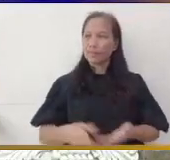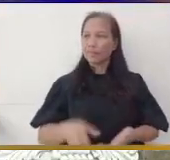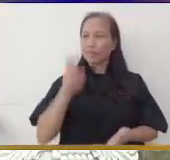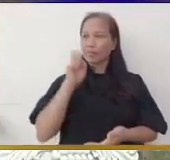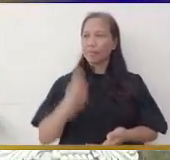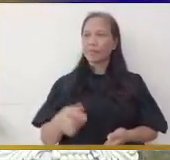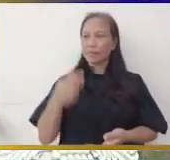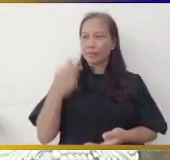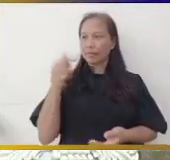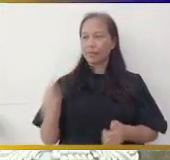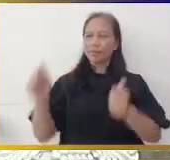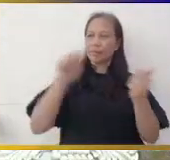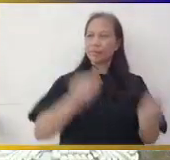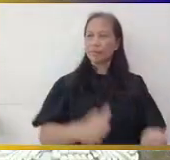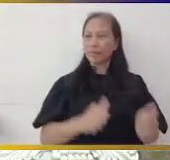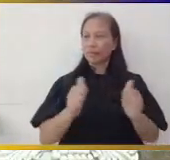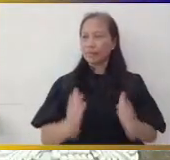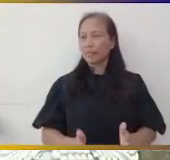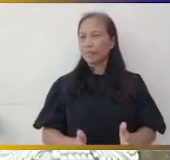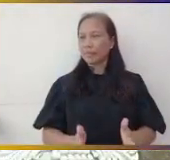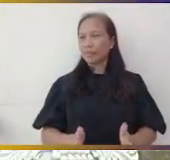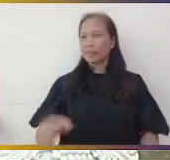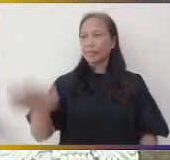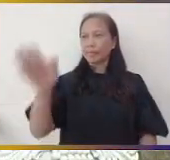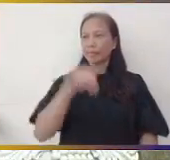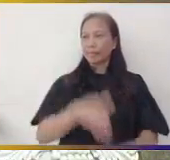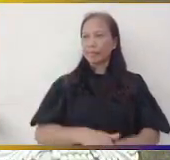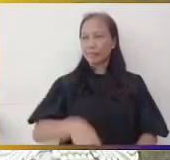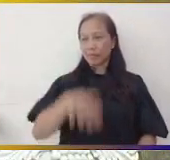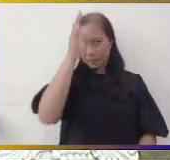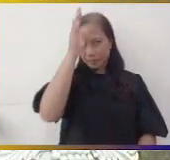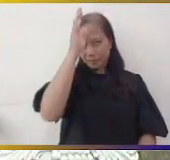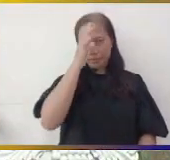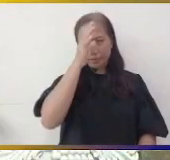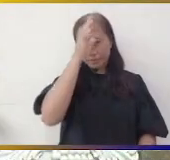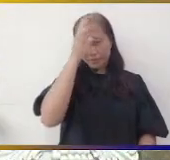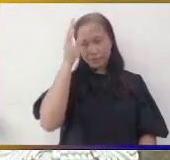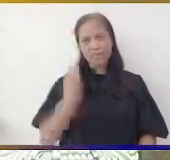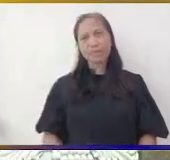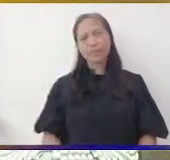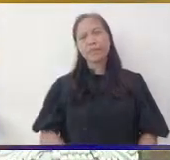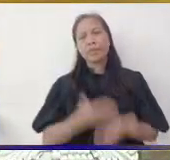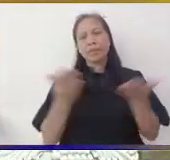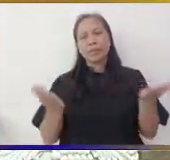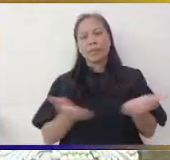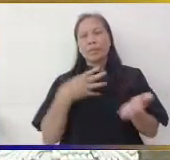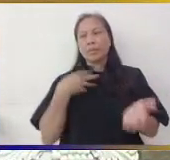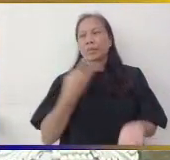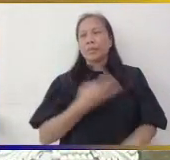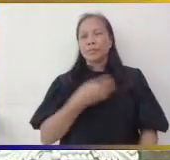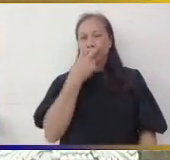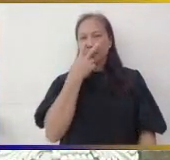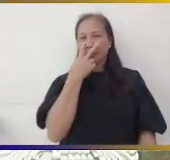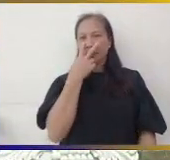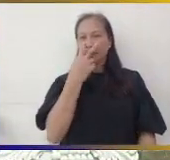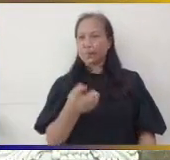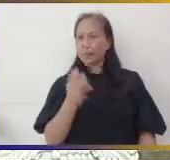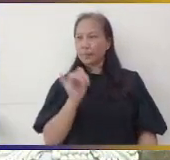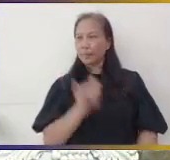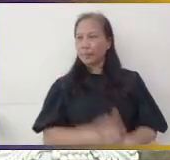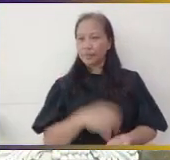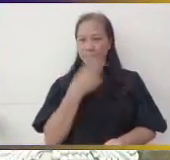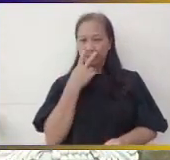kanyang mga kinalaman at kanyang hindi pinaniwalaan dahil sa nakita niya mga kapatid na wala po ito sa bibliya